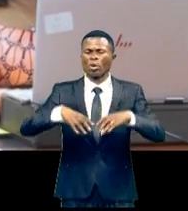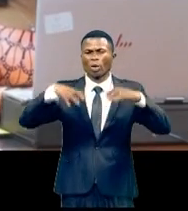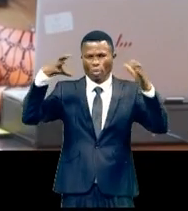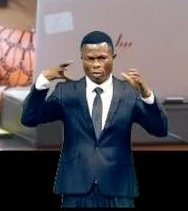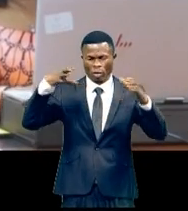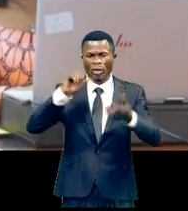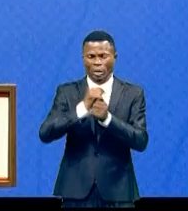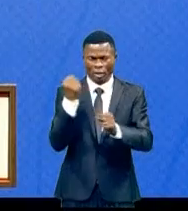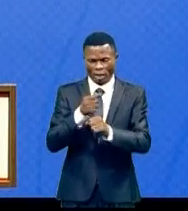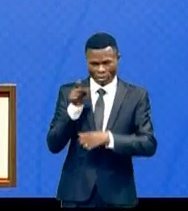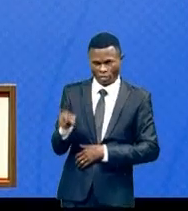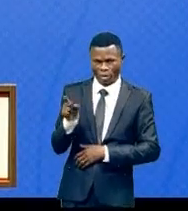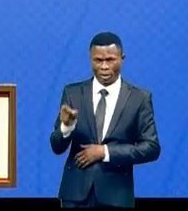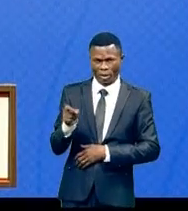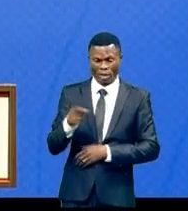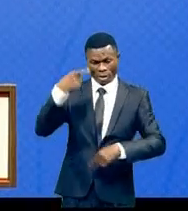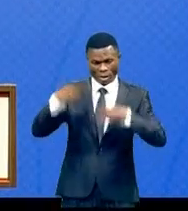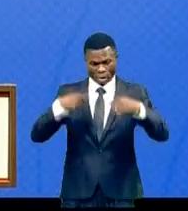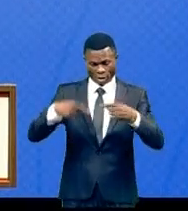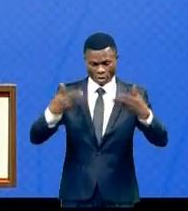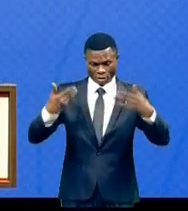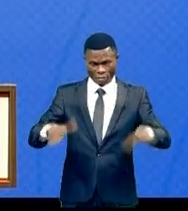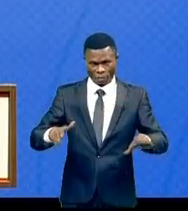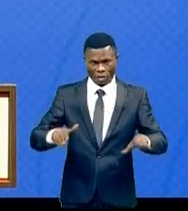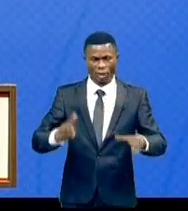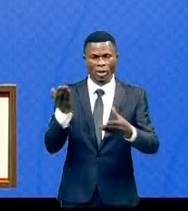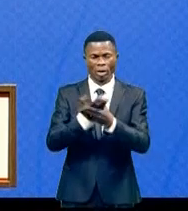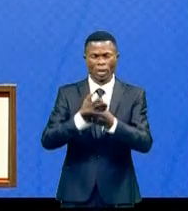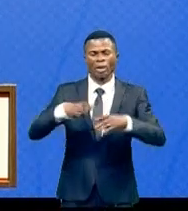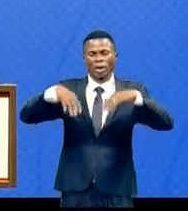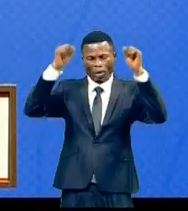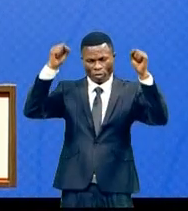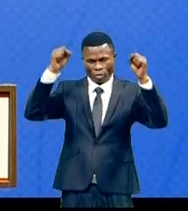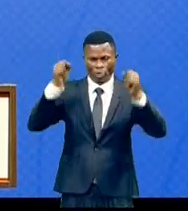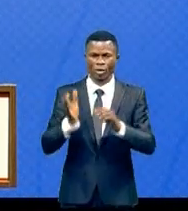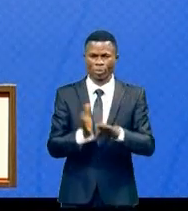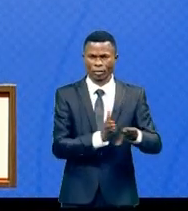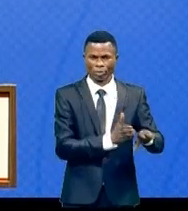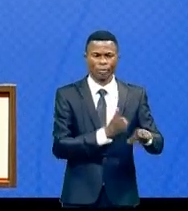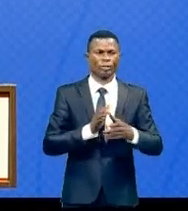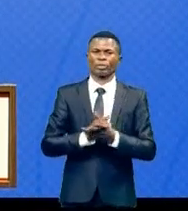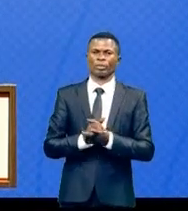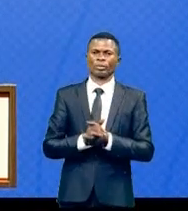dans ces secteurs. Après débat et délibération, ce dossier a été adopté.